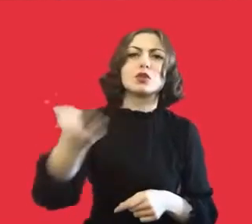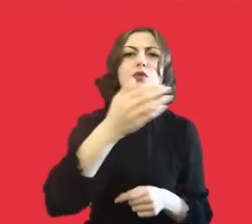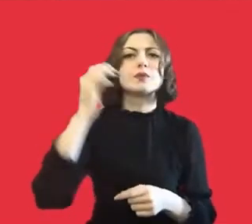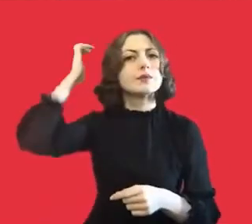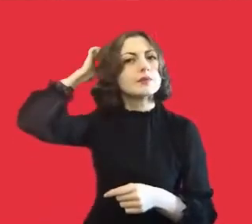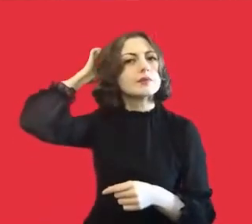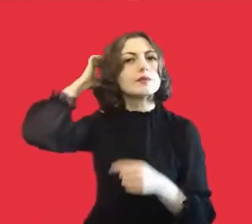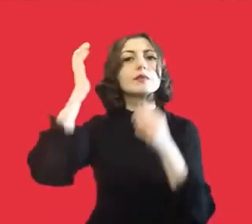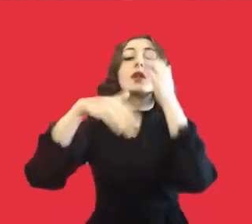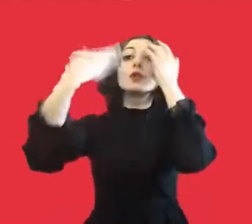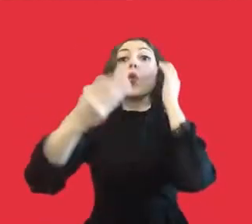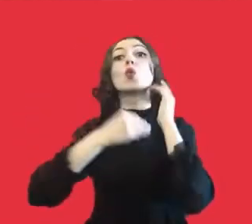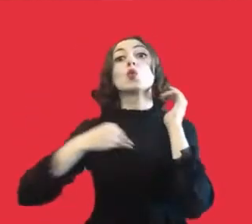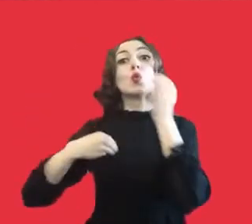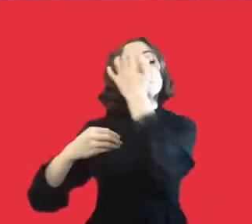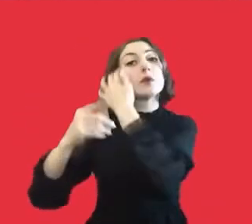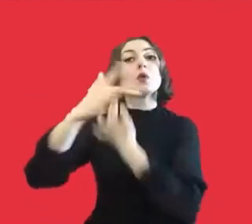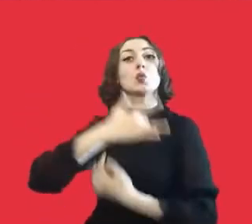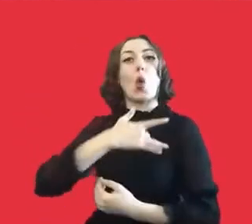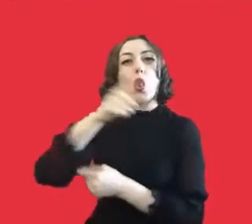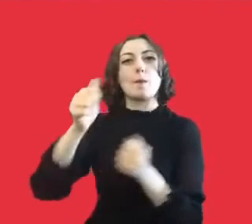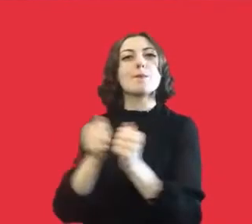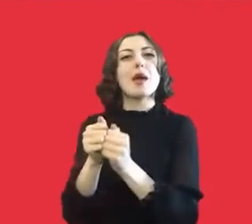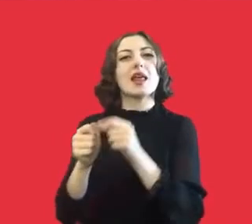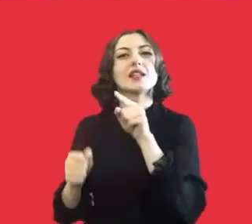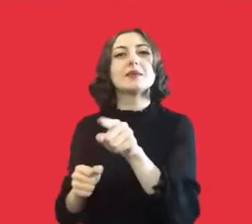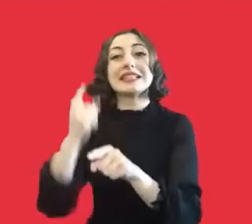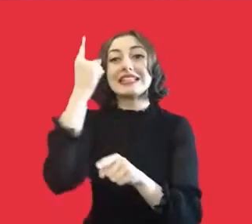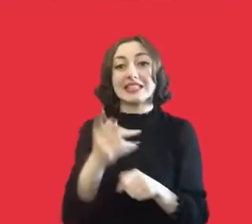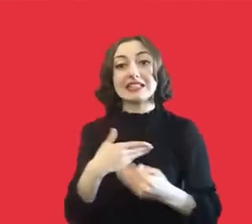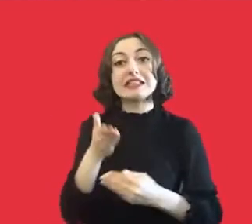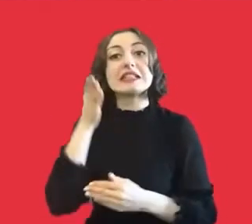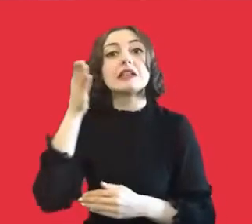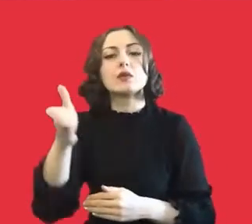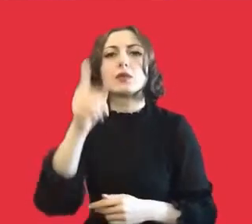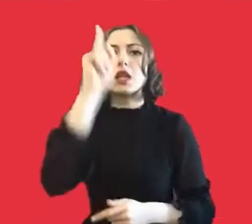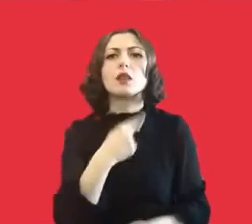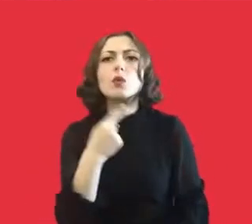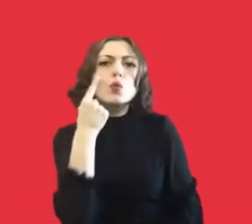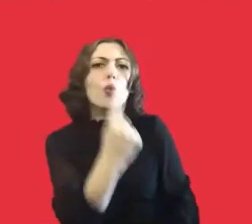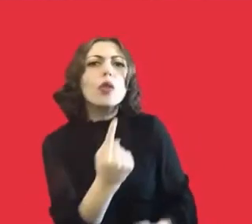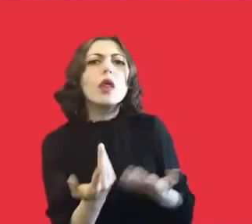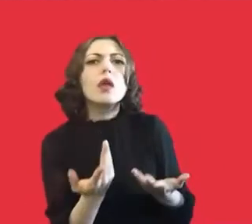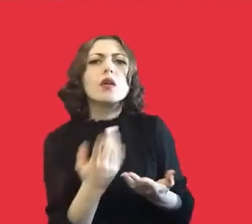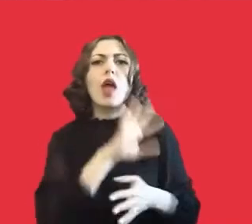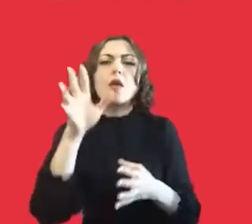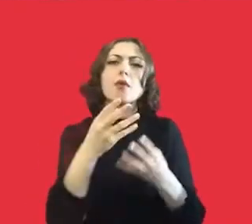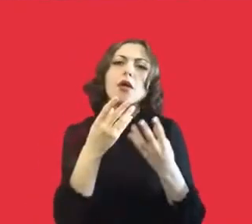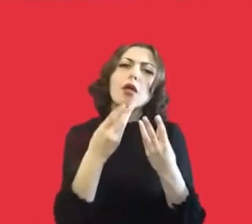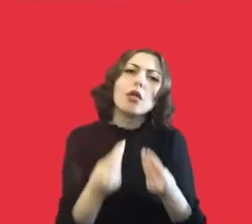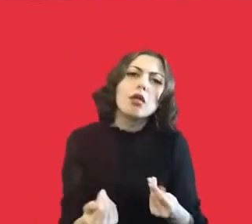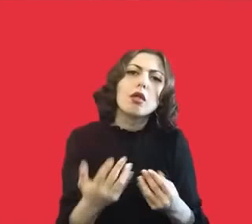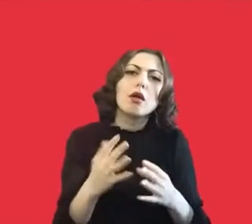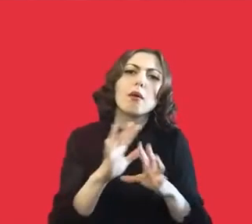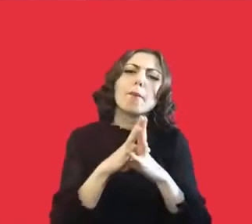Yeryüzü Doktorları gönüllüsü olarak oraya gittiğimde şunu gördüm, çökmüş bir ülke,